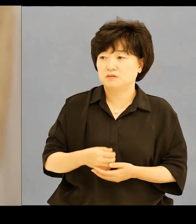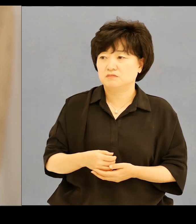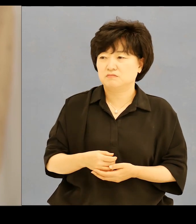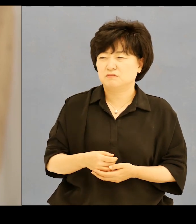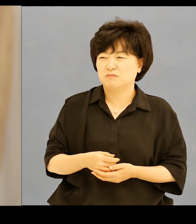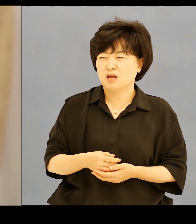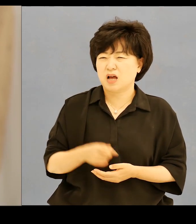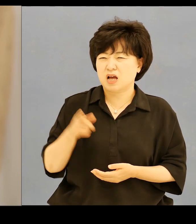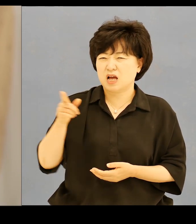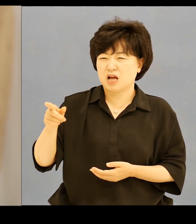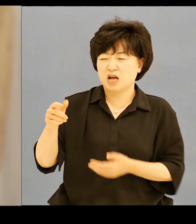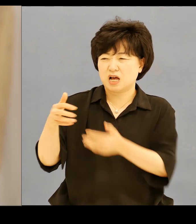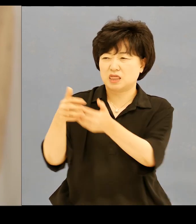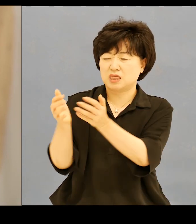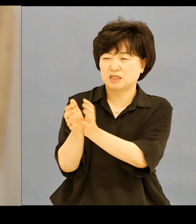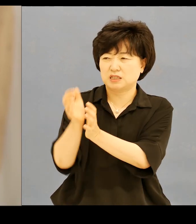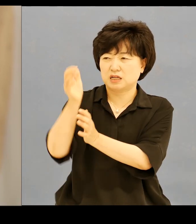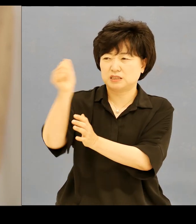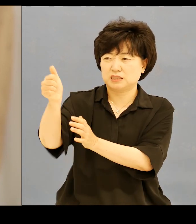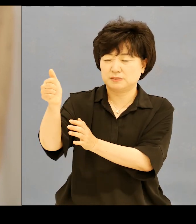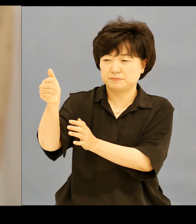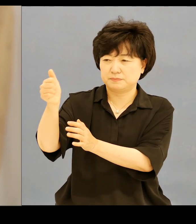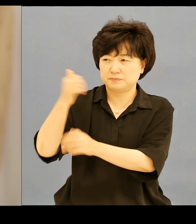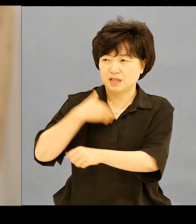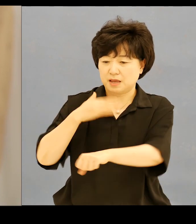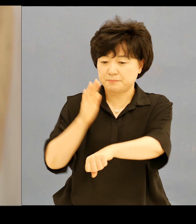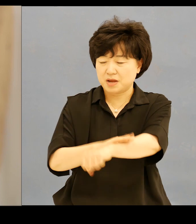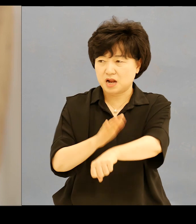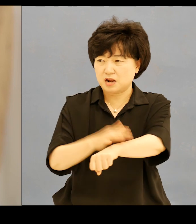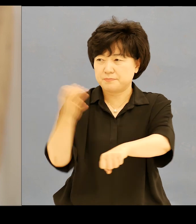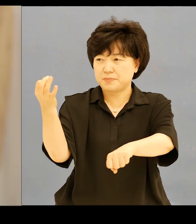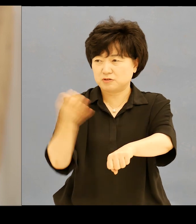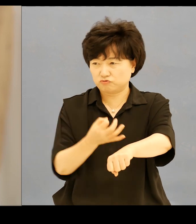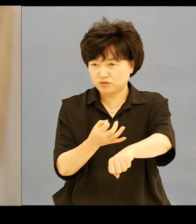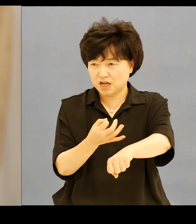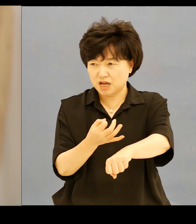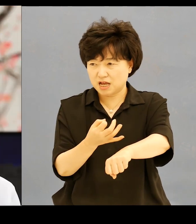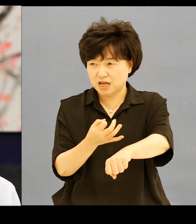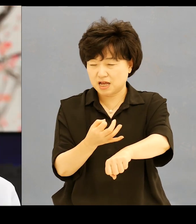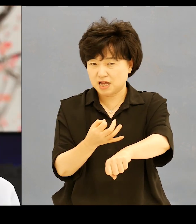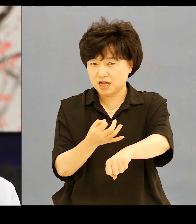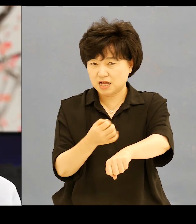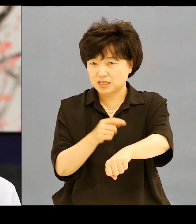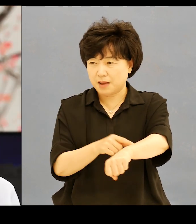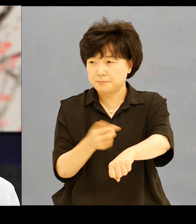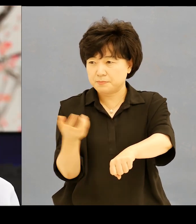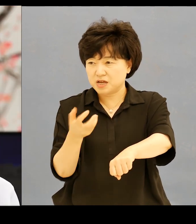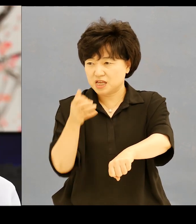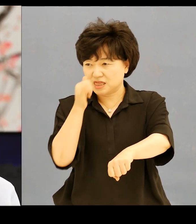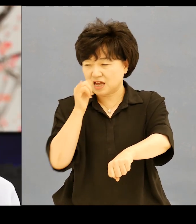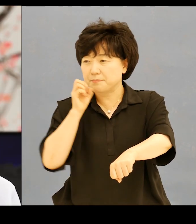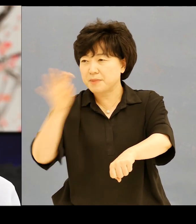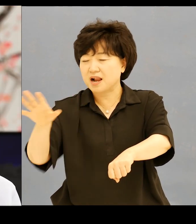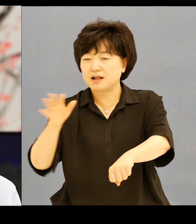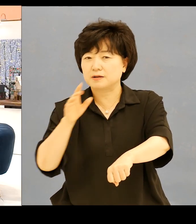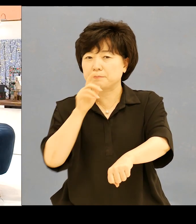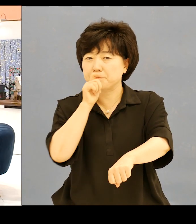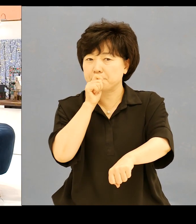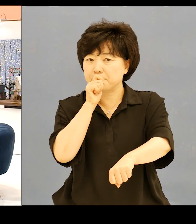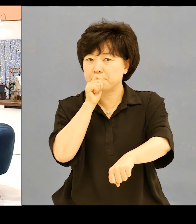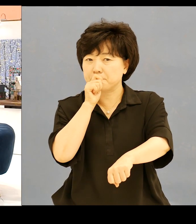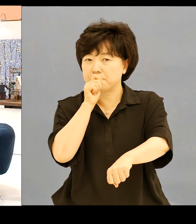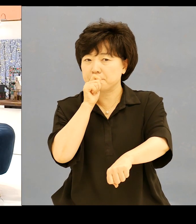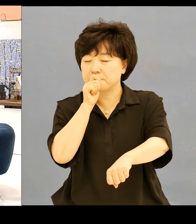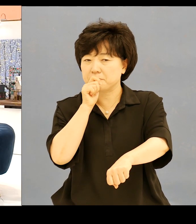아, 이 단장님께서 제 왼팔을 보셨구나. 네. 그러니까 아프다는 거를 말 안 하고 들어갔으니까. 네. 저를